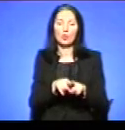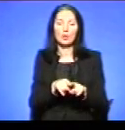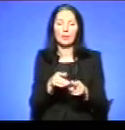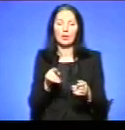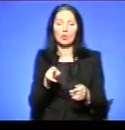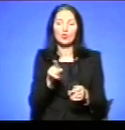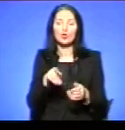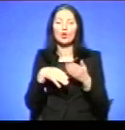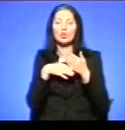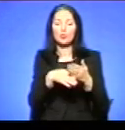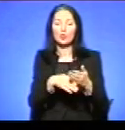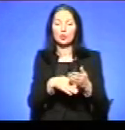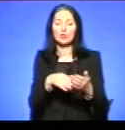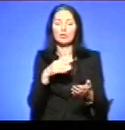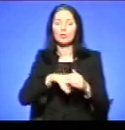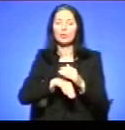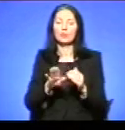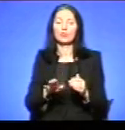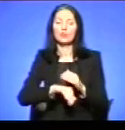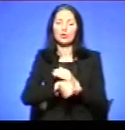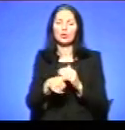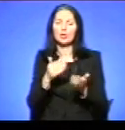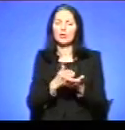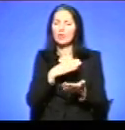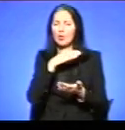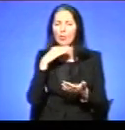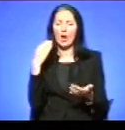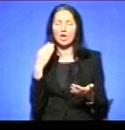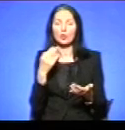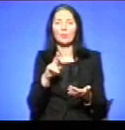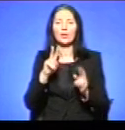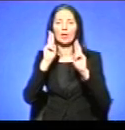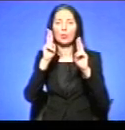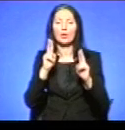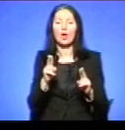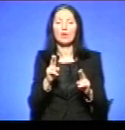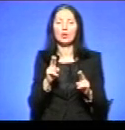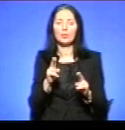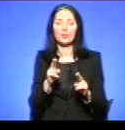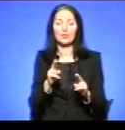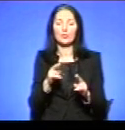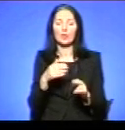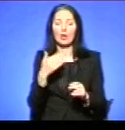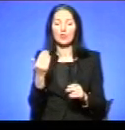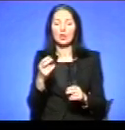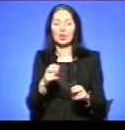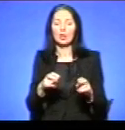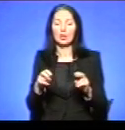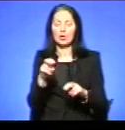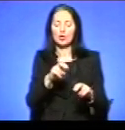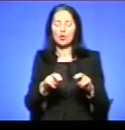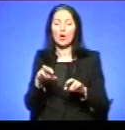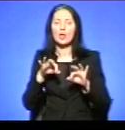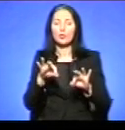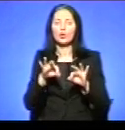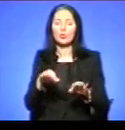способів і методів є викрадачів безліч. Але, як правило, Вони підбирають автомобіль,